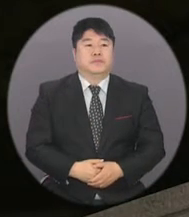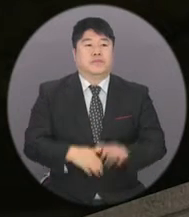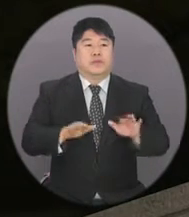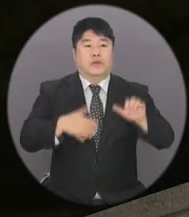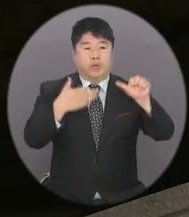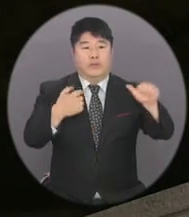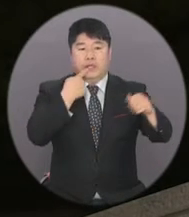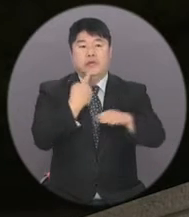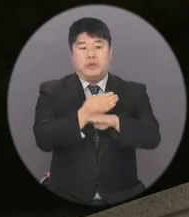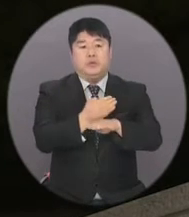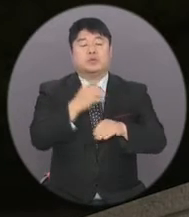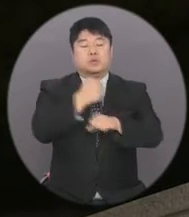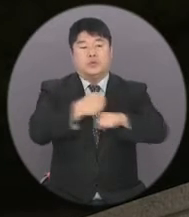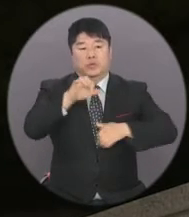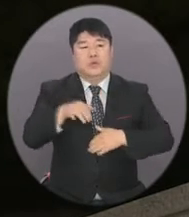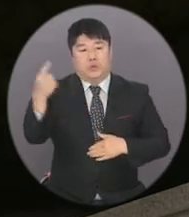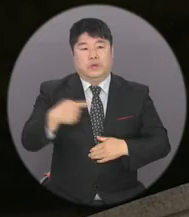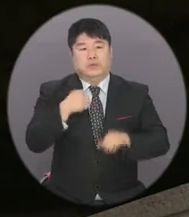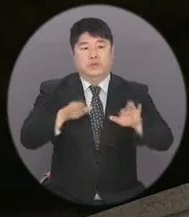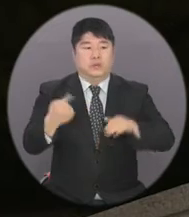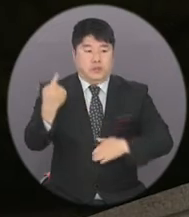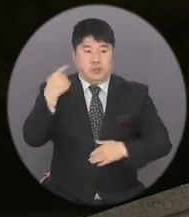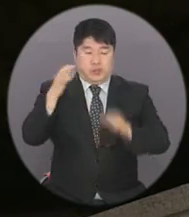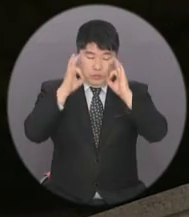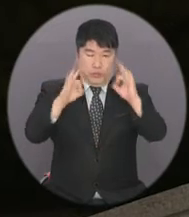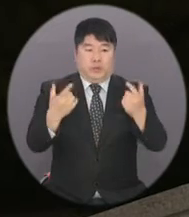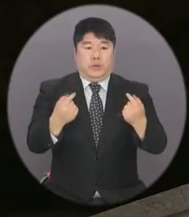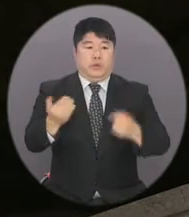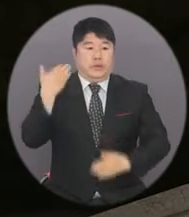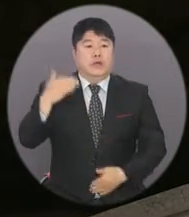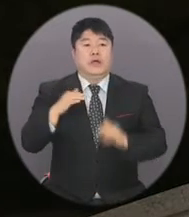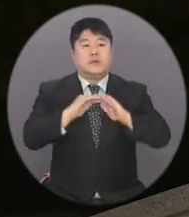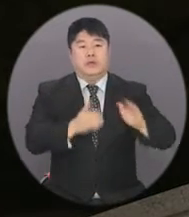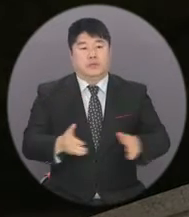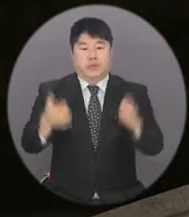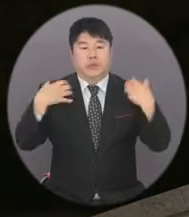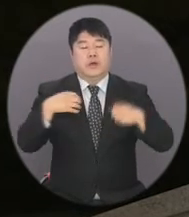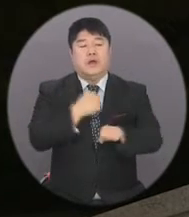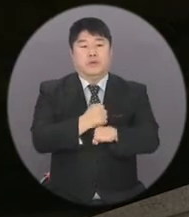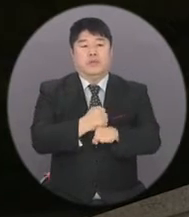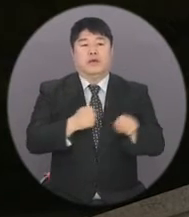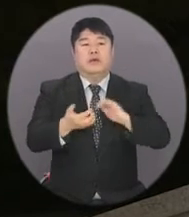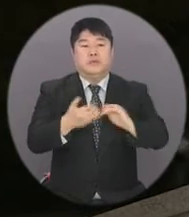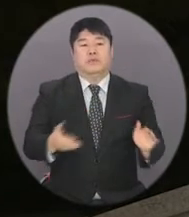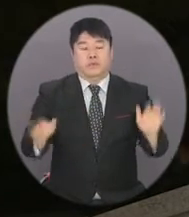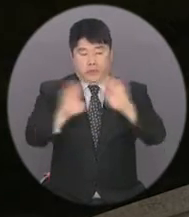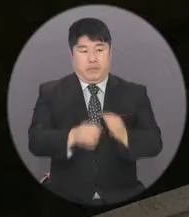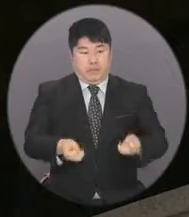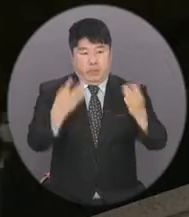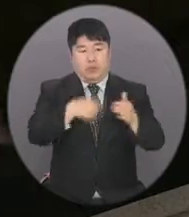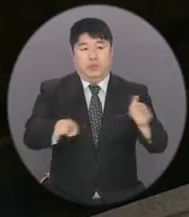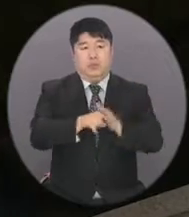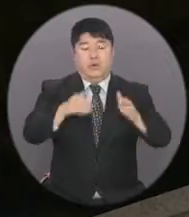네, 5.18 민주광장에 나와 있습니다. 지금 제 뒤로 보시는 것처럼 옛 전남도청 앞에는 전야제를 위한 무대가 설치돼